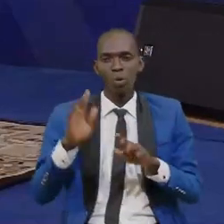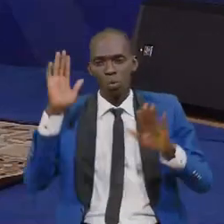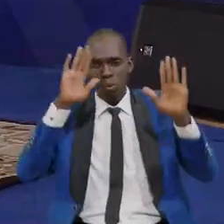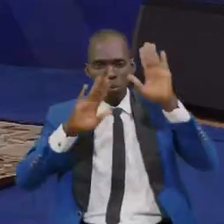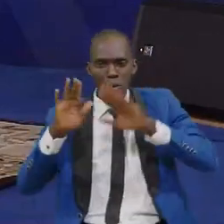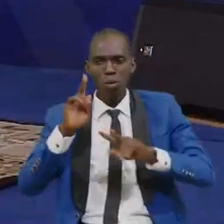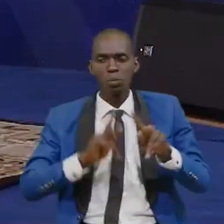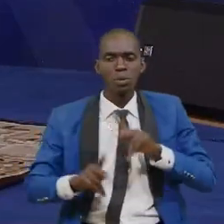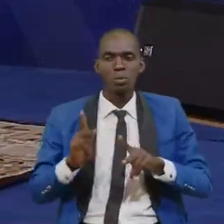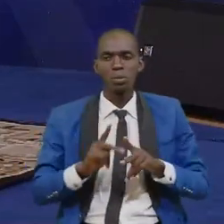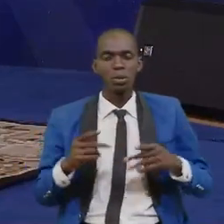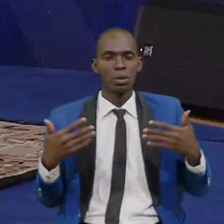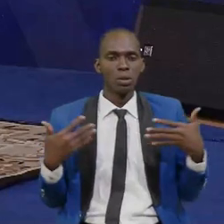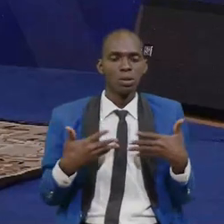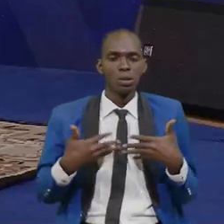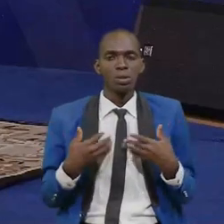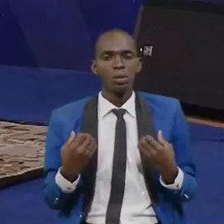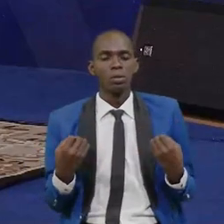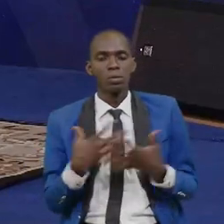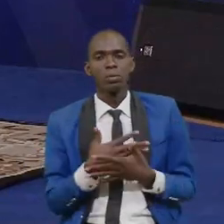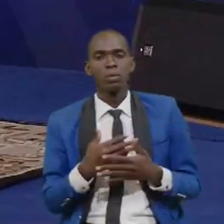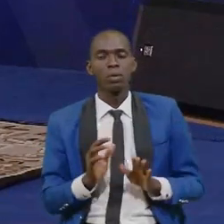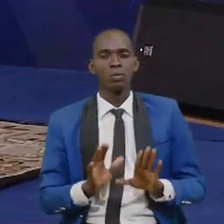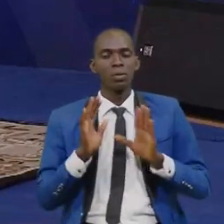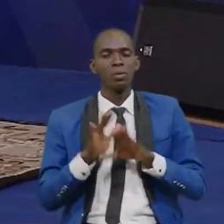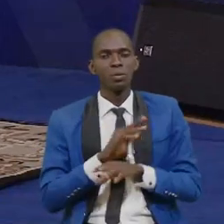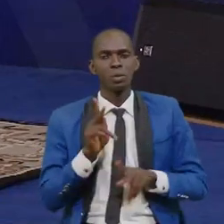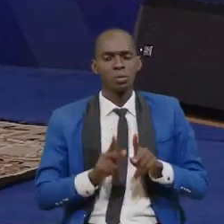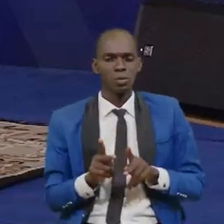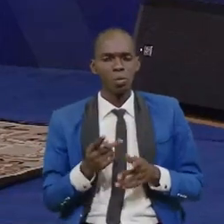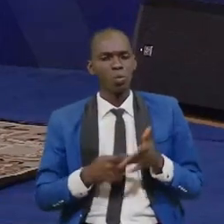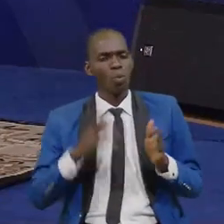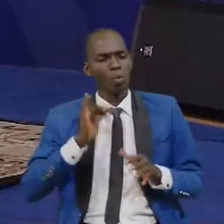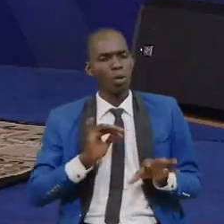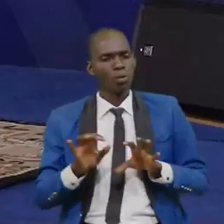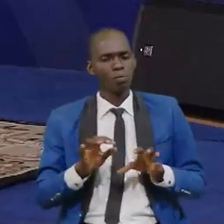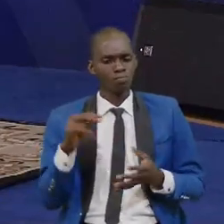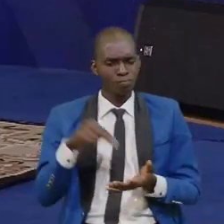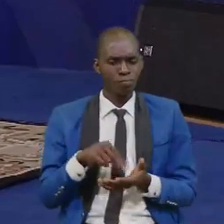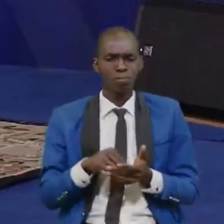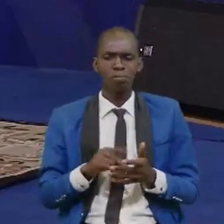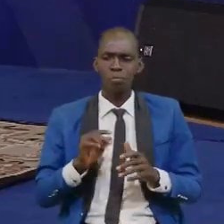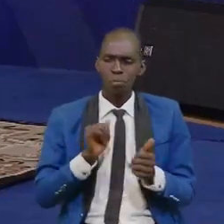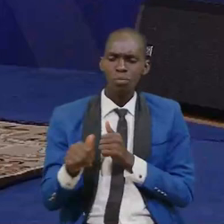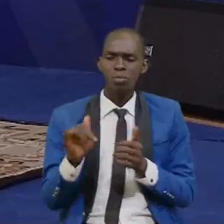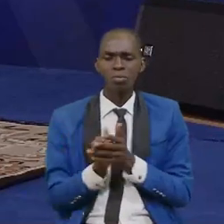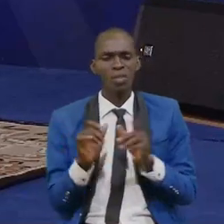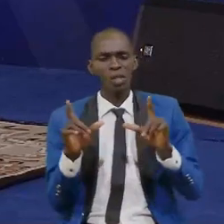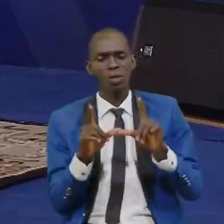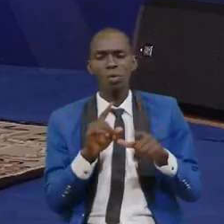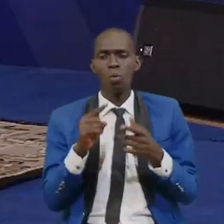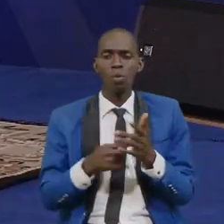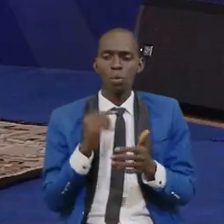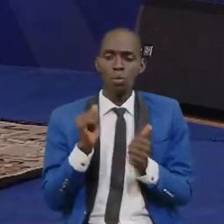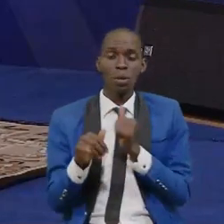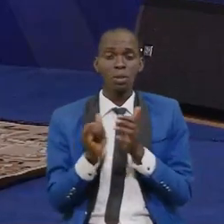gens anxieux, oh, qu'est-ce que tu veux faire? Alors, lève-toi. Traverse, passe par cette classe. Et quand tu finis